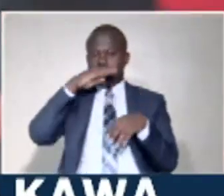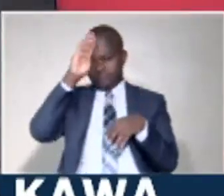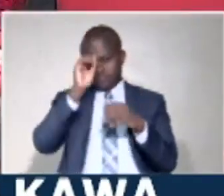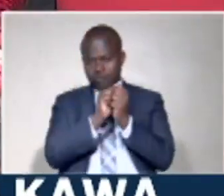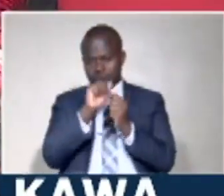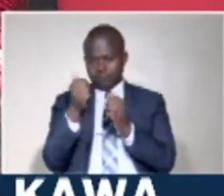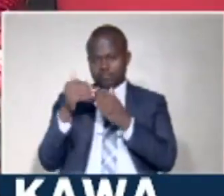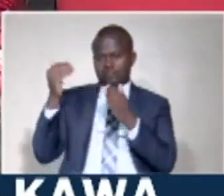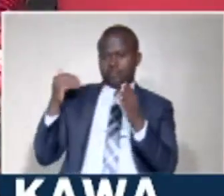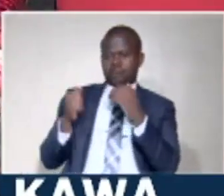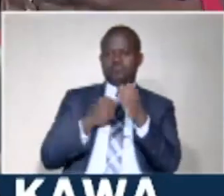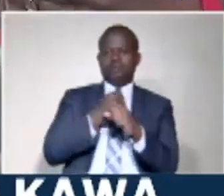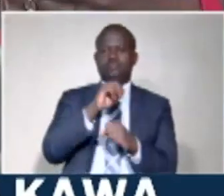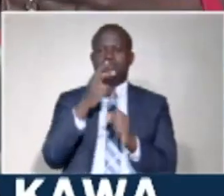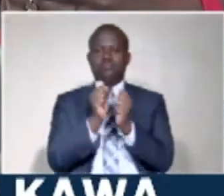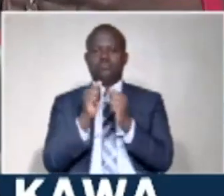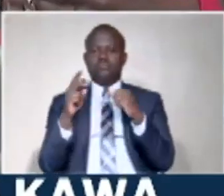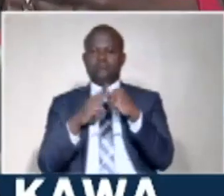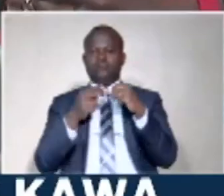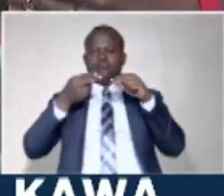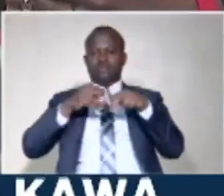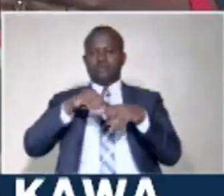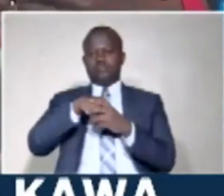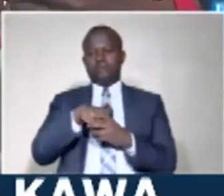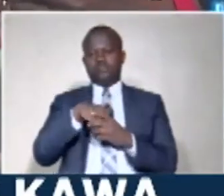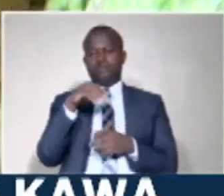n'indi yayibanjirije yo muri 2017